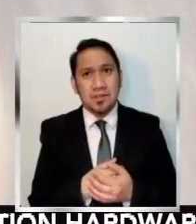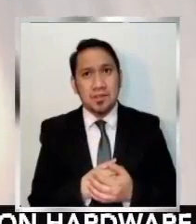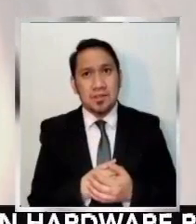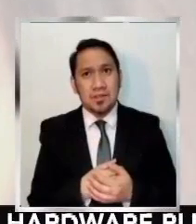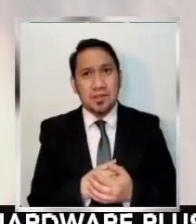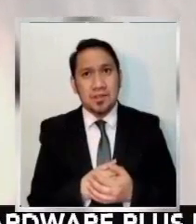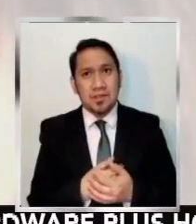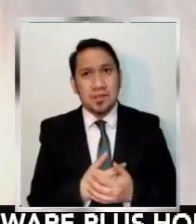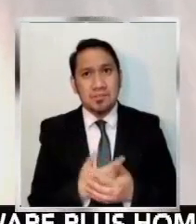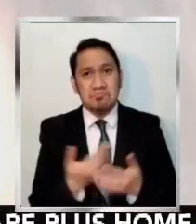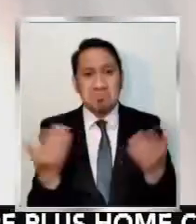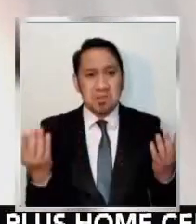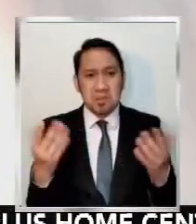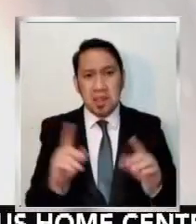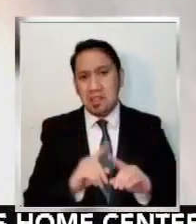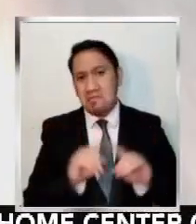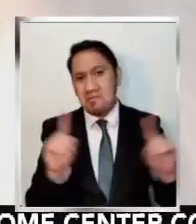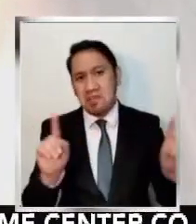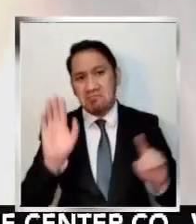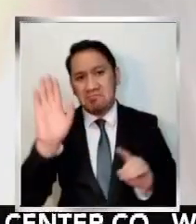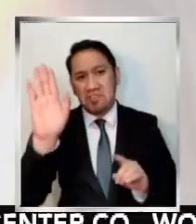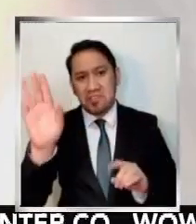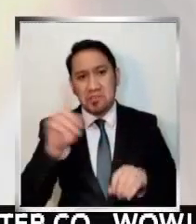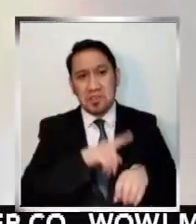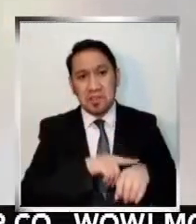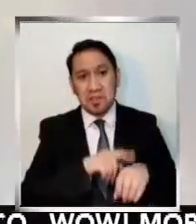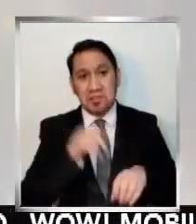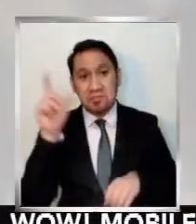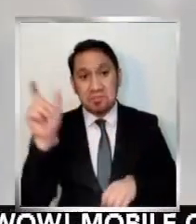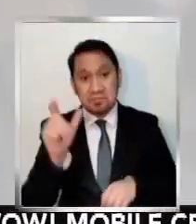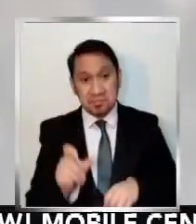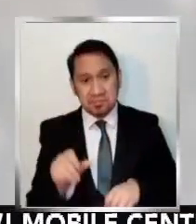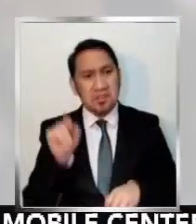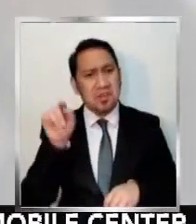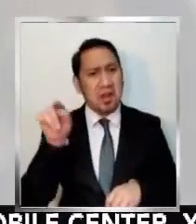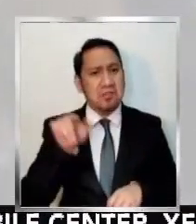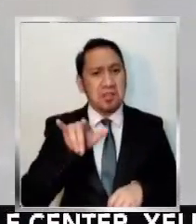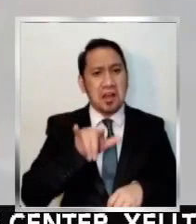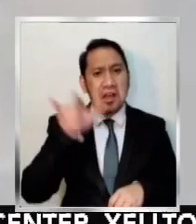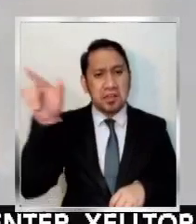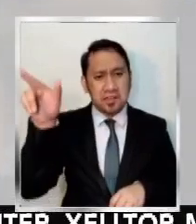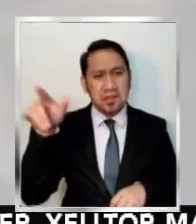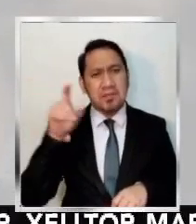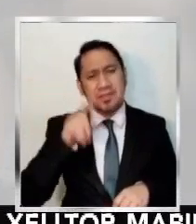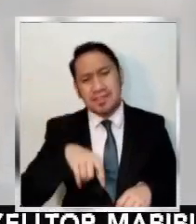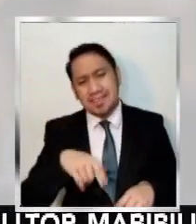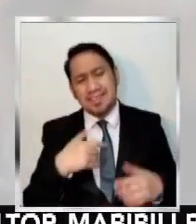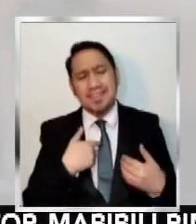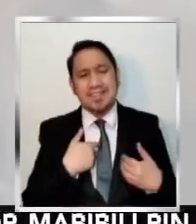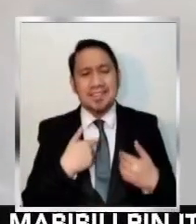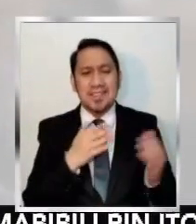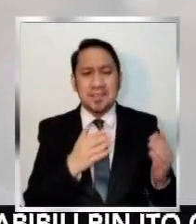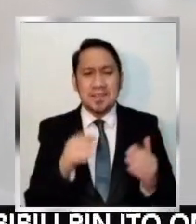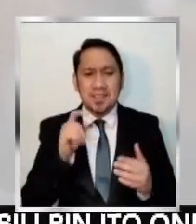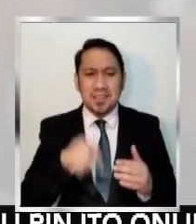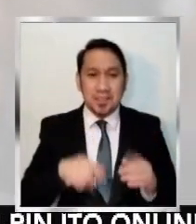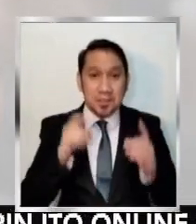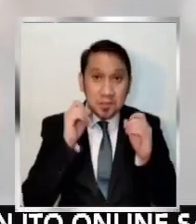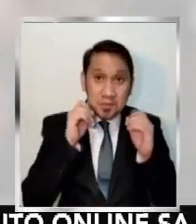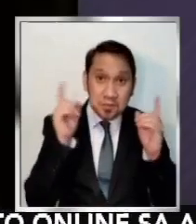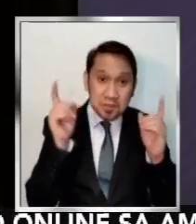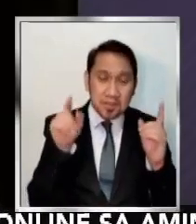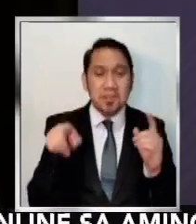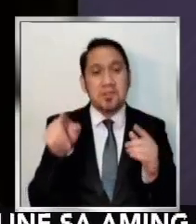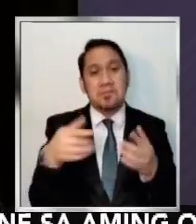'di ba, magkaiba. So dun pa lang nung paglipad niya, I had to adjust, syempre. I had to wake up earlier para maabutan ko siya bago siya